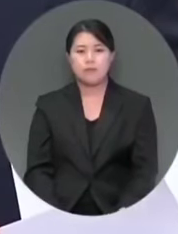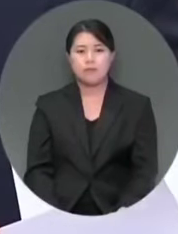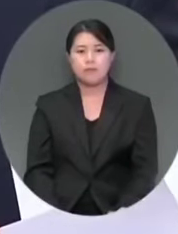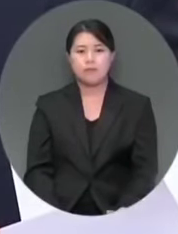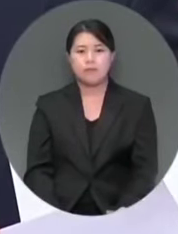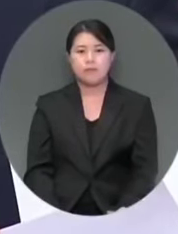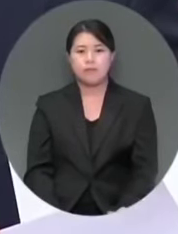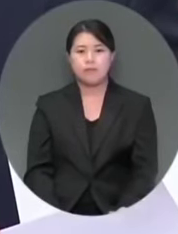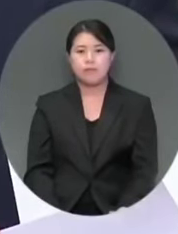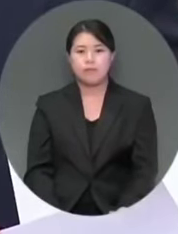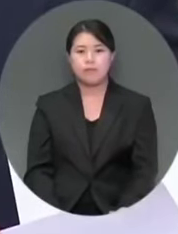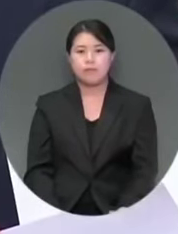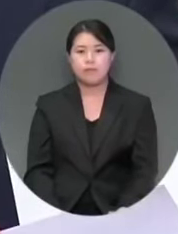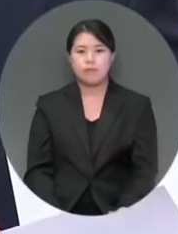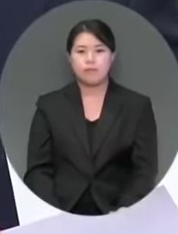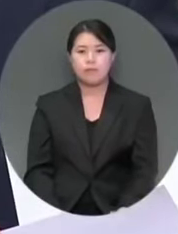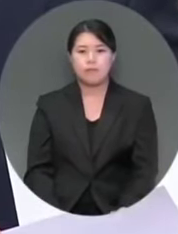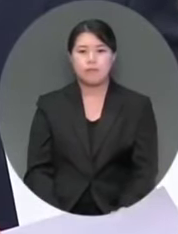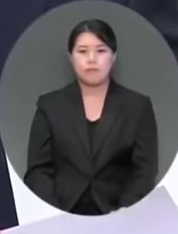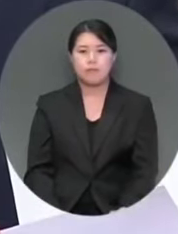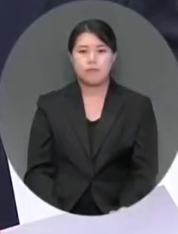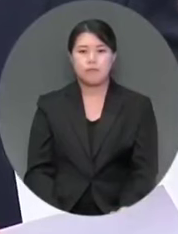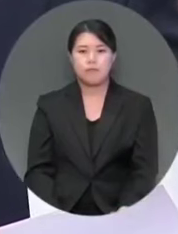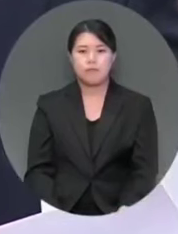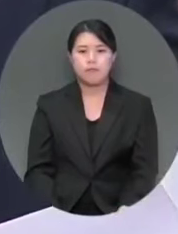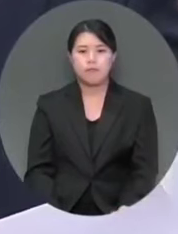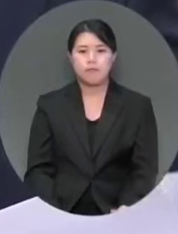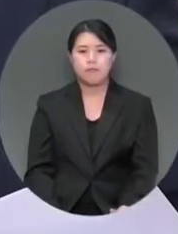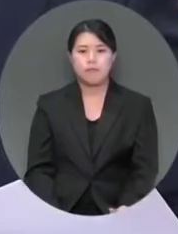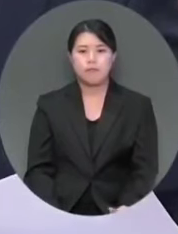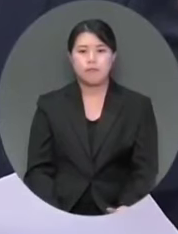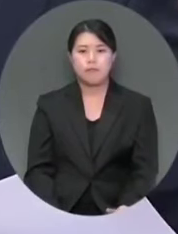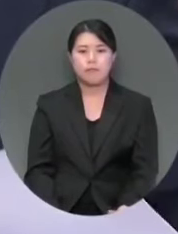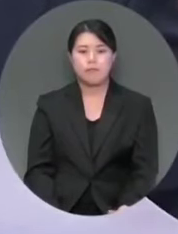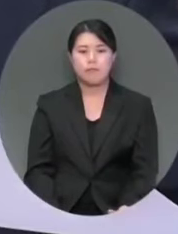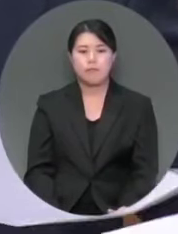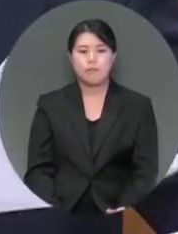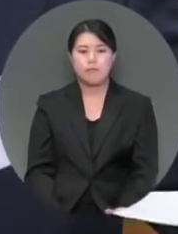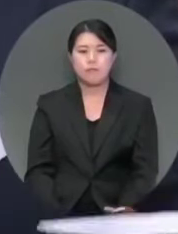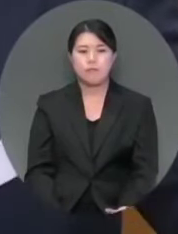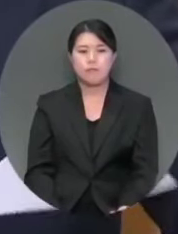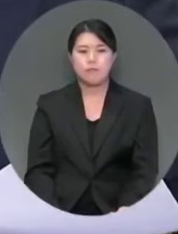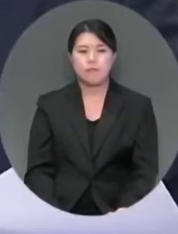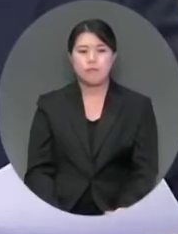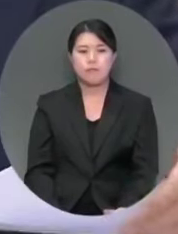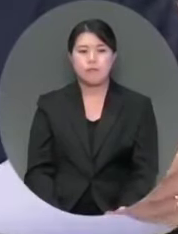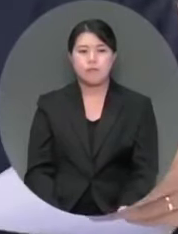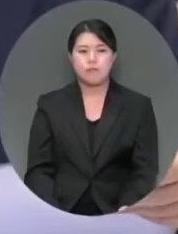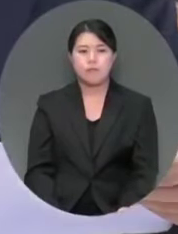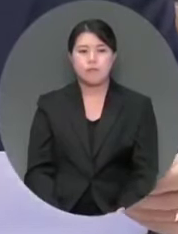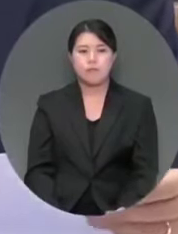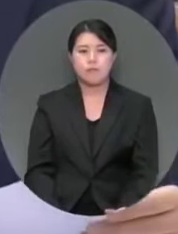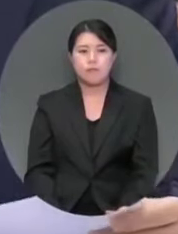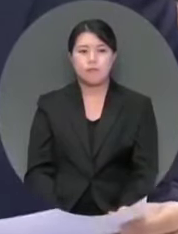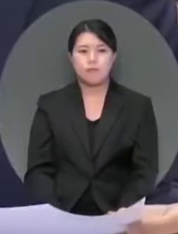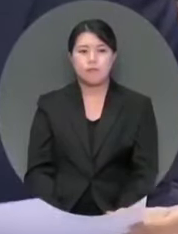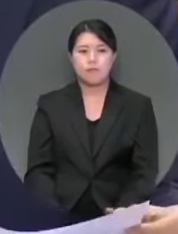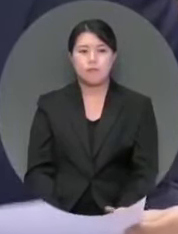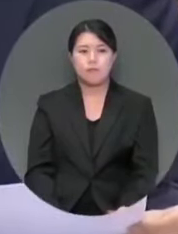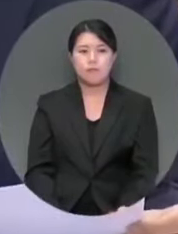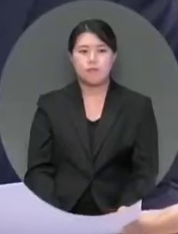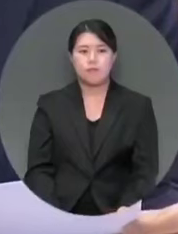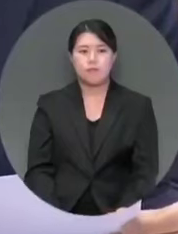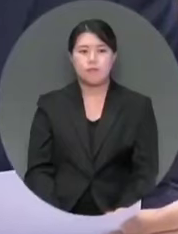보는 것에 대한 설명을 하려다가 결국 설명을 못하고 끝났어요. 이 부분에 대해서 감사원에서